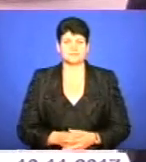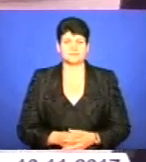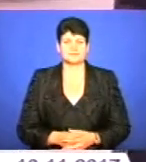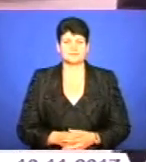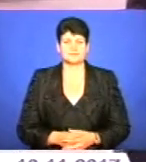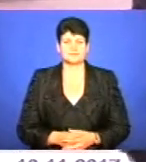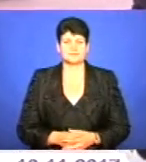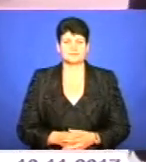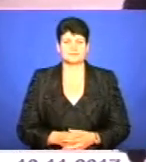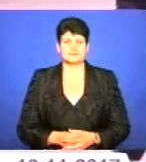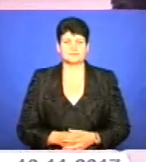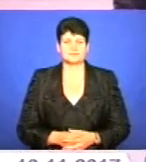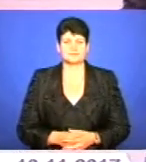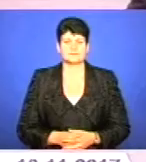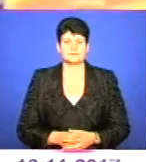Вісті ТТБ.